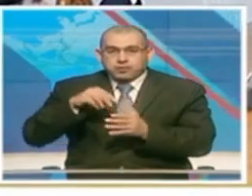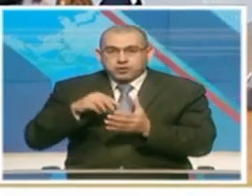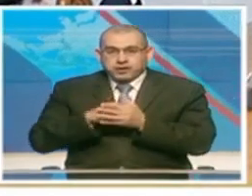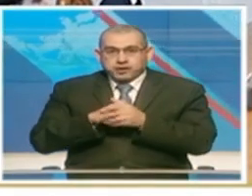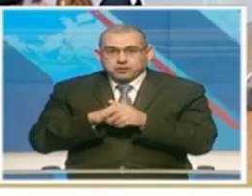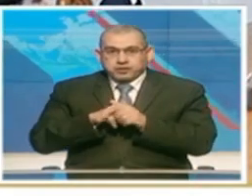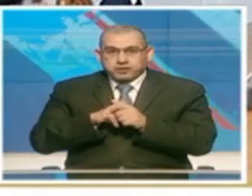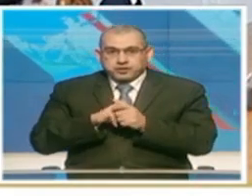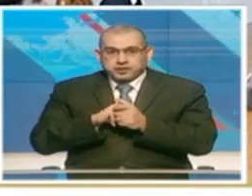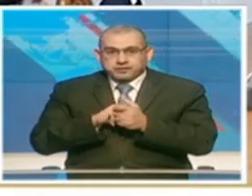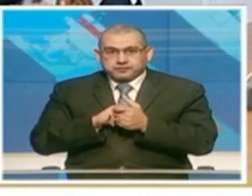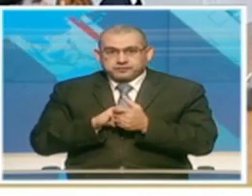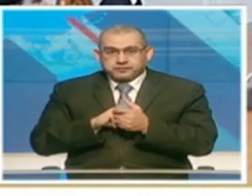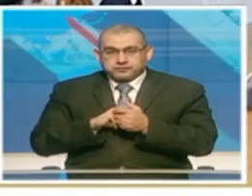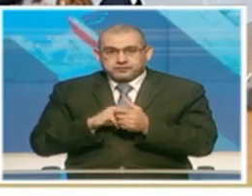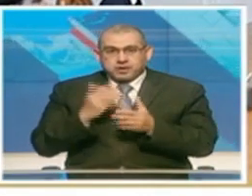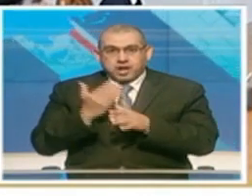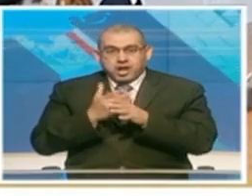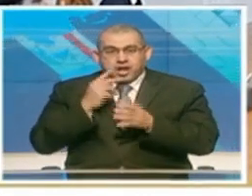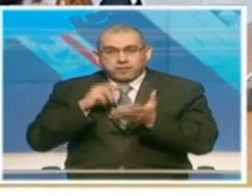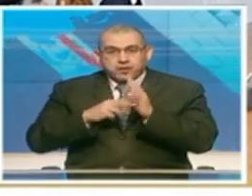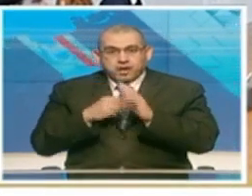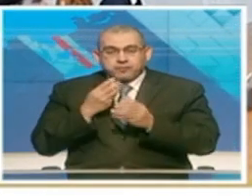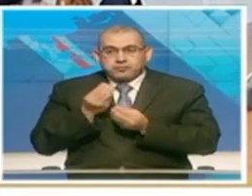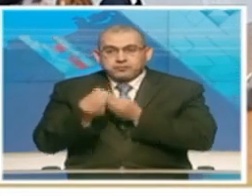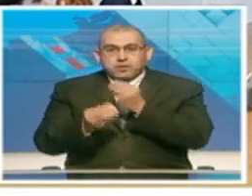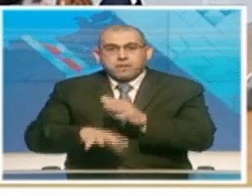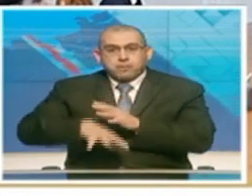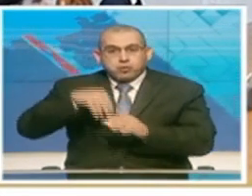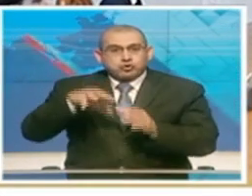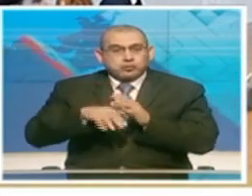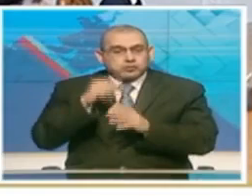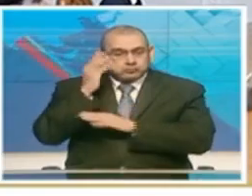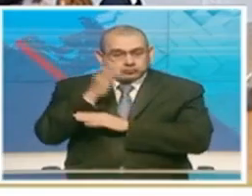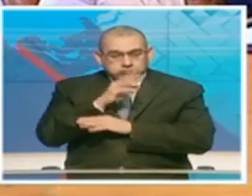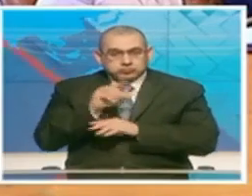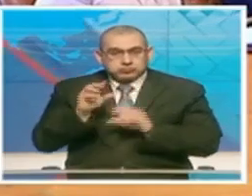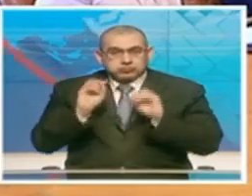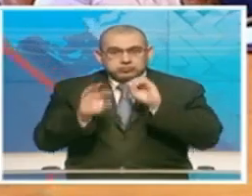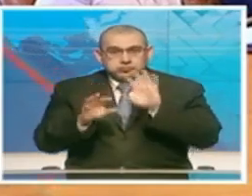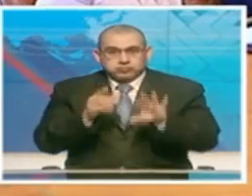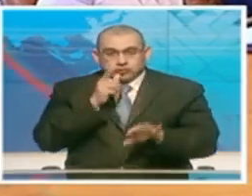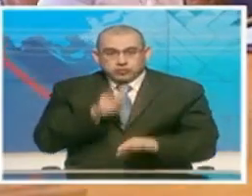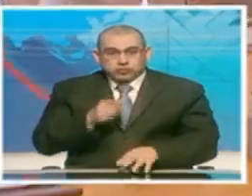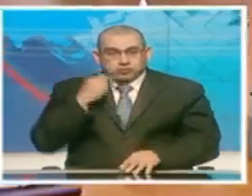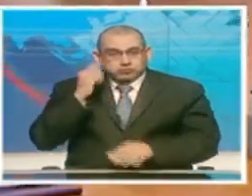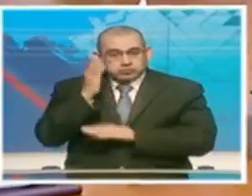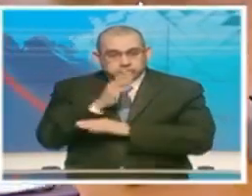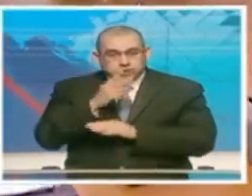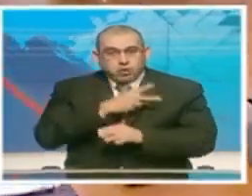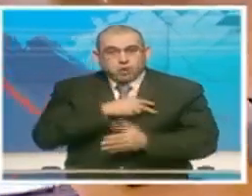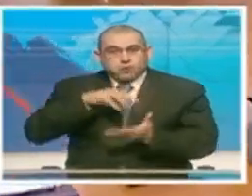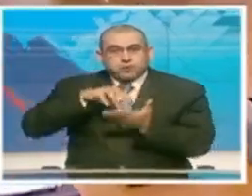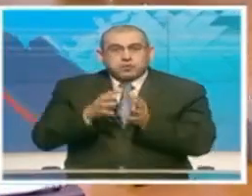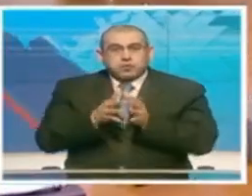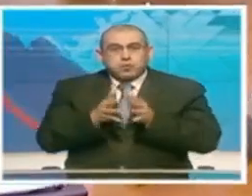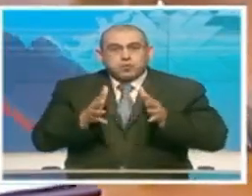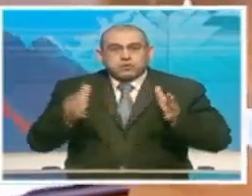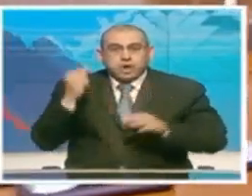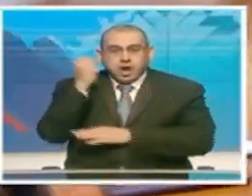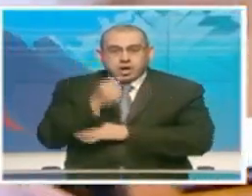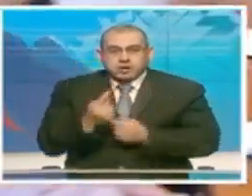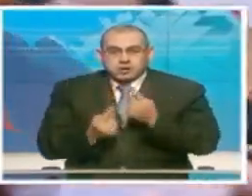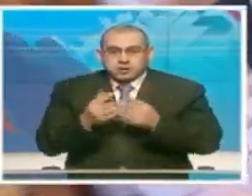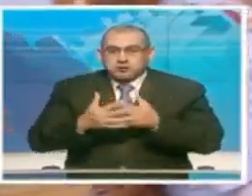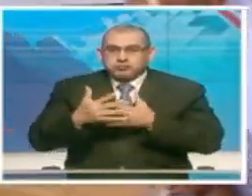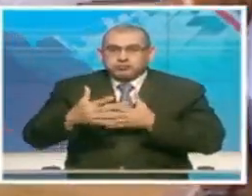التحتيه المطلوبه لاستكمال اهداف هذه المشروعات الاستراتيجيه في اطار خطه الدوله للتوسع في رقعه الاراضي